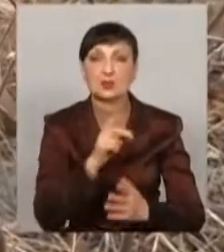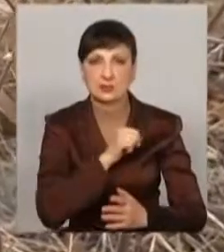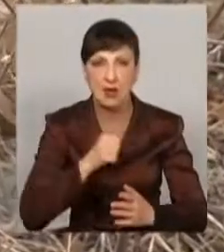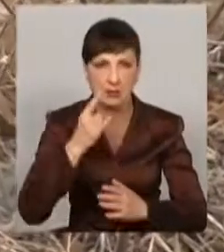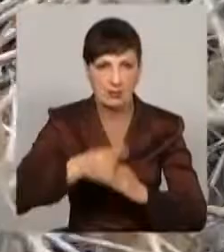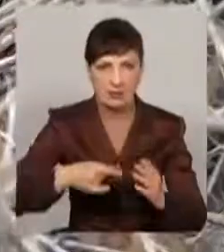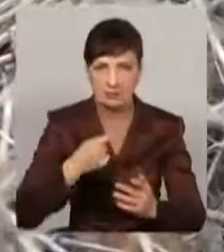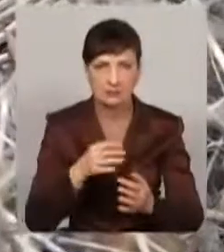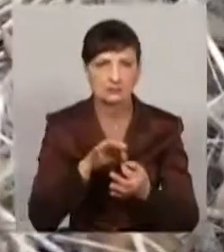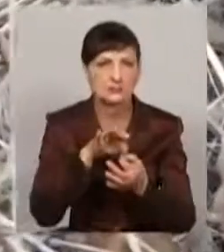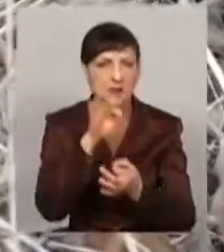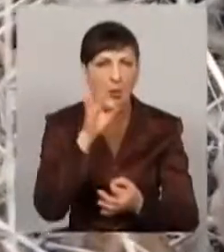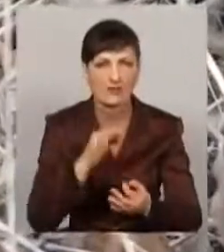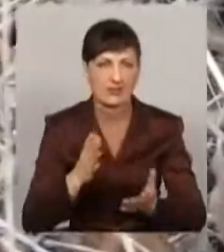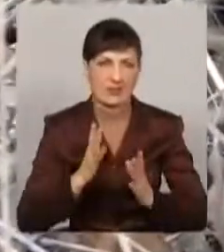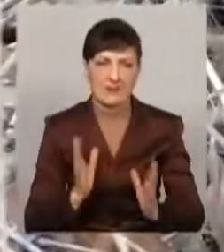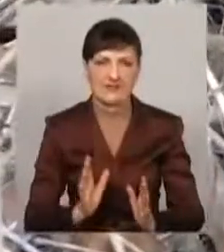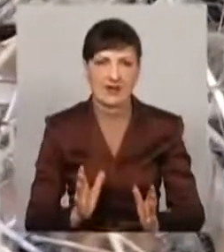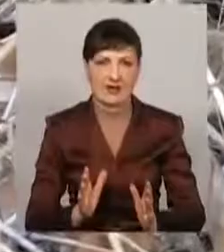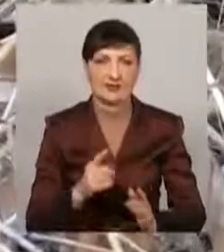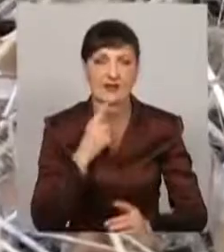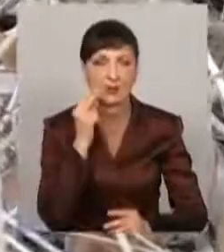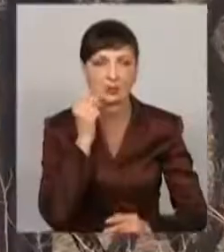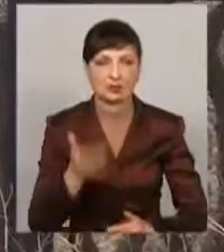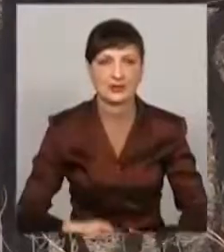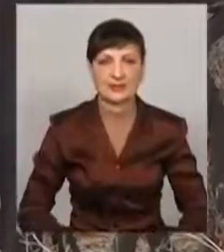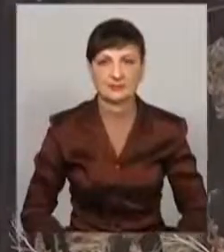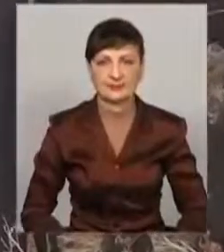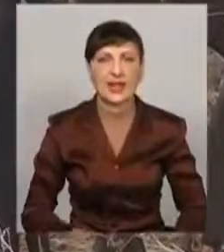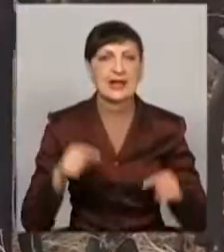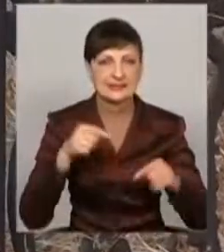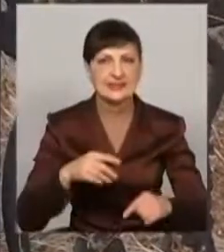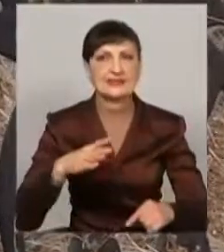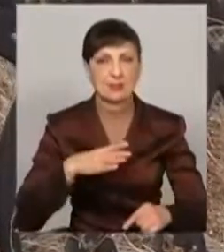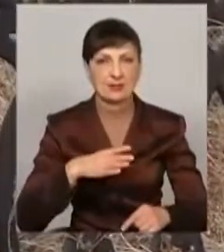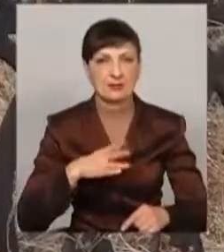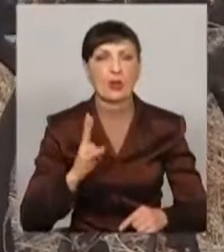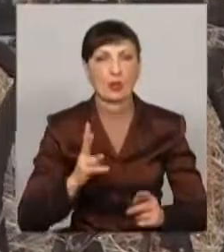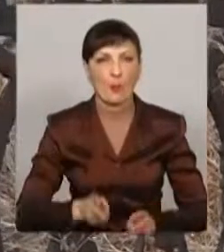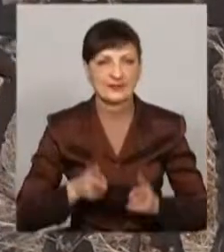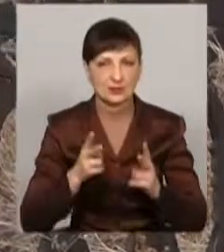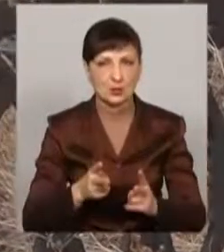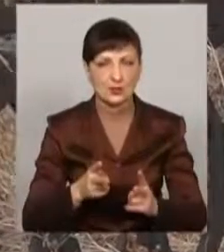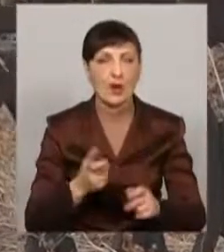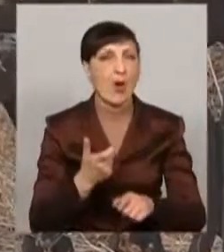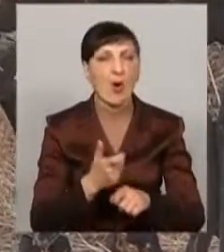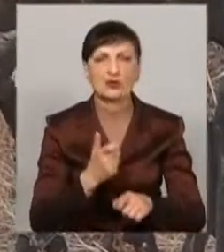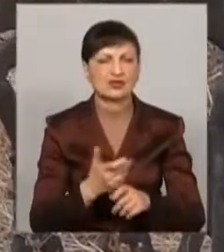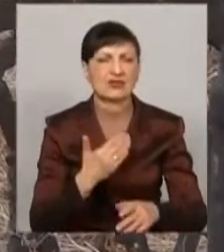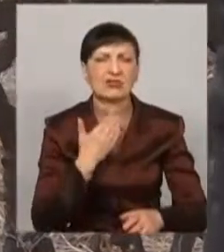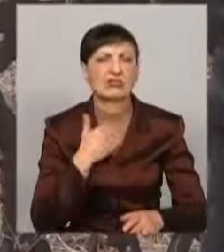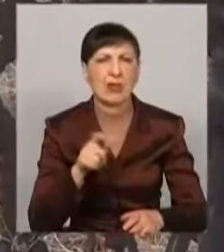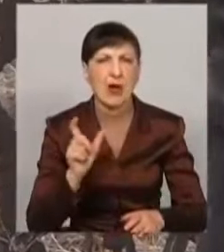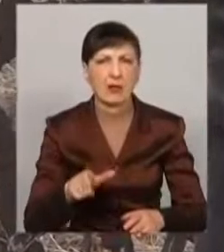объяснить идеально спиленные оградки нельзя, говорит мужчина. Здесь поработали вандалы, причем очень наглые. Как видите,